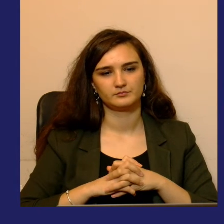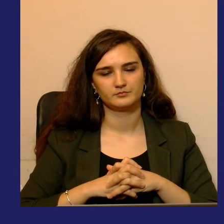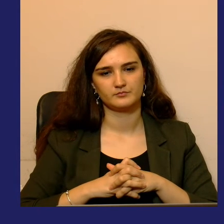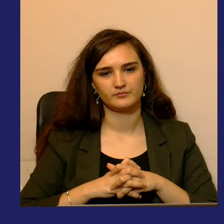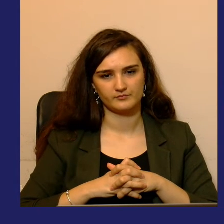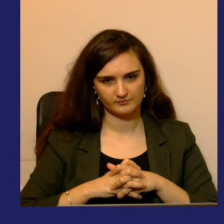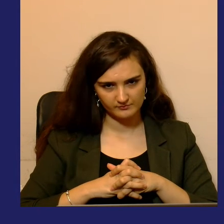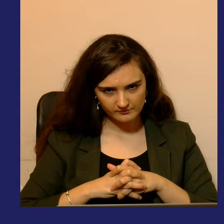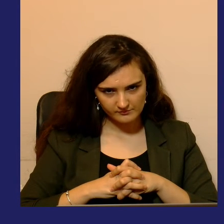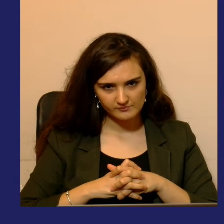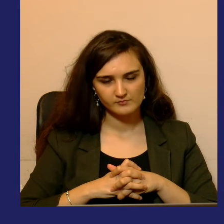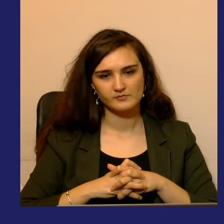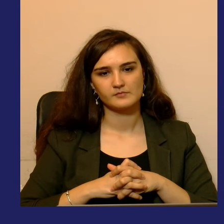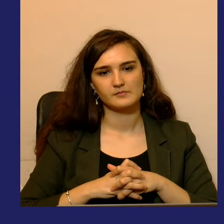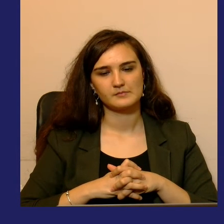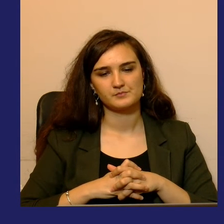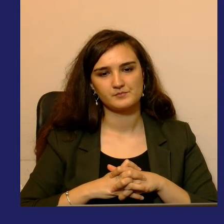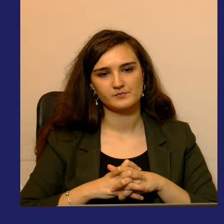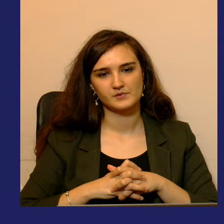I believe you're still on mute. There.